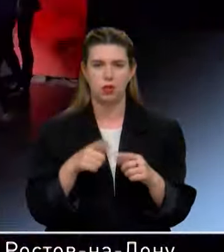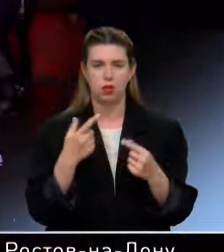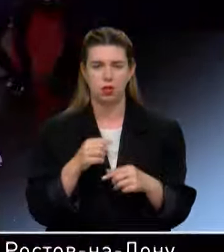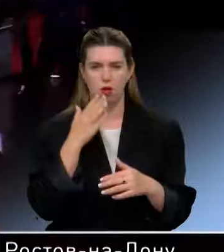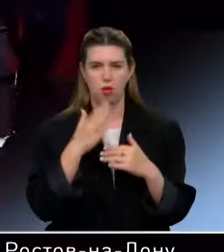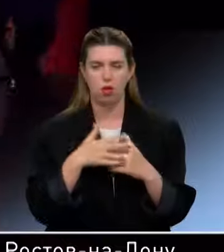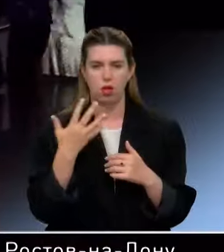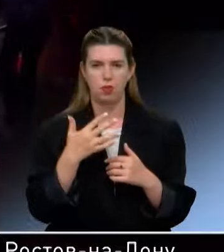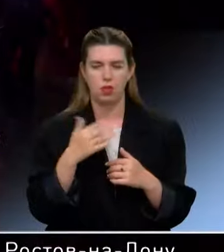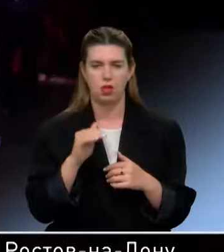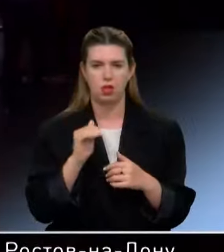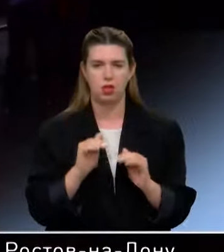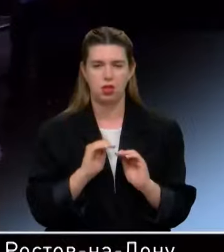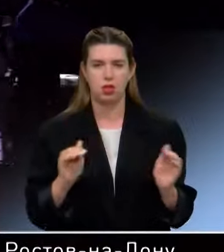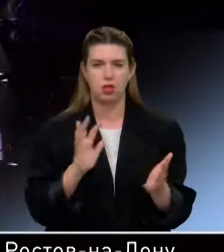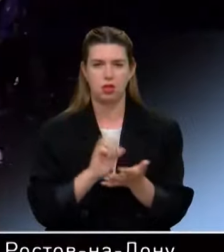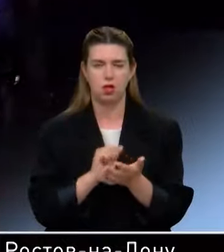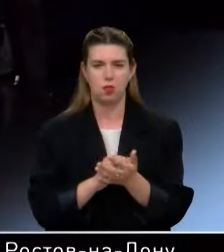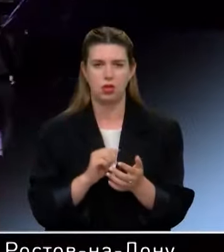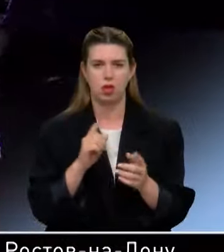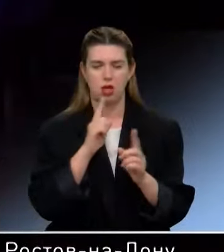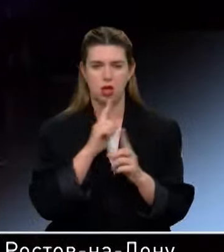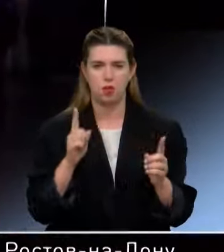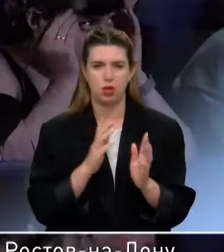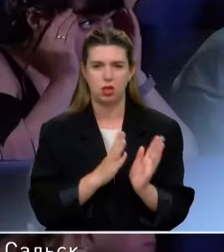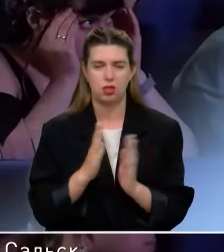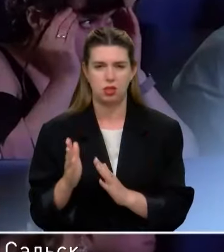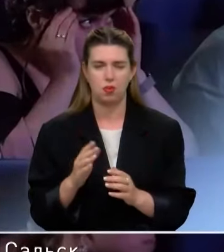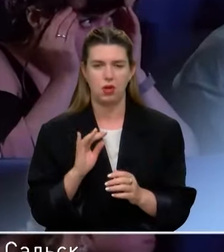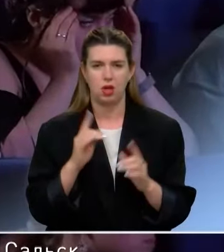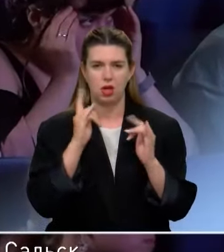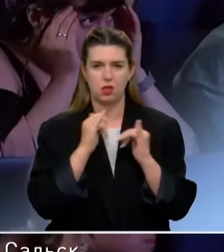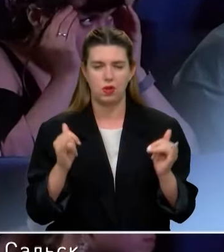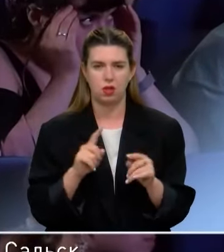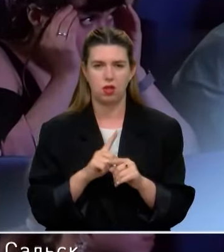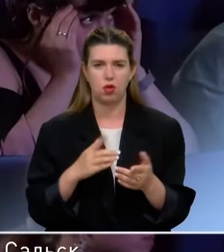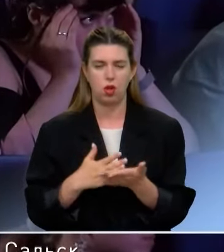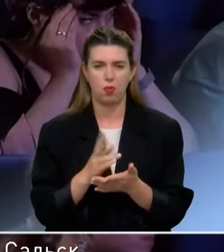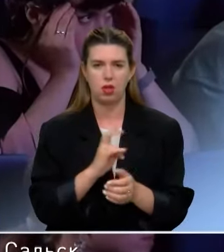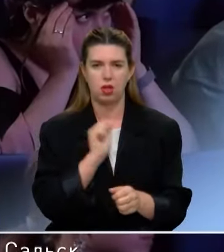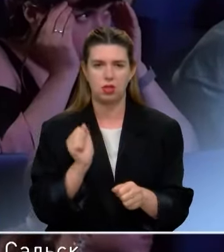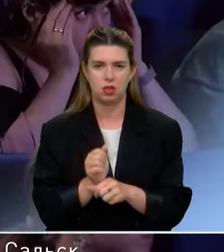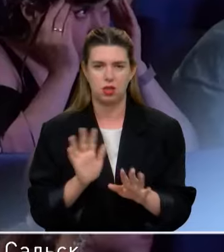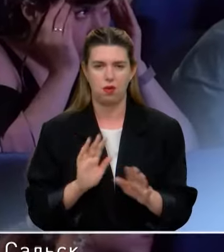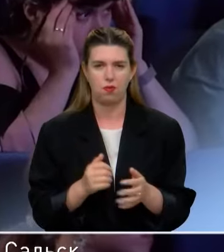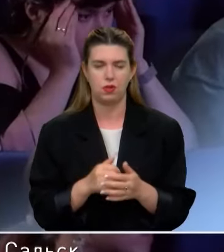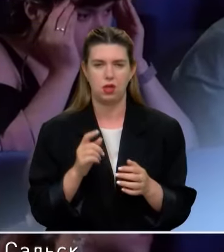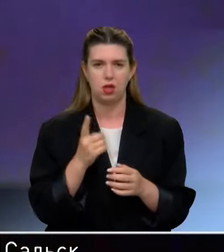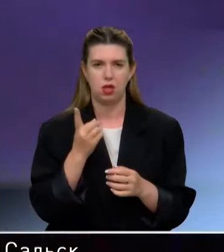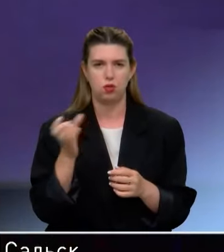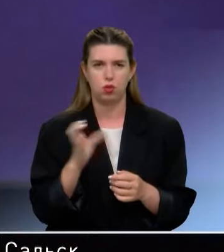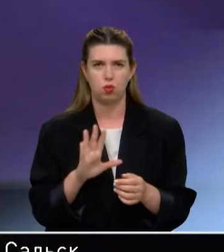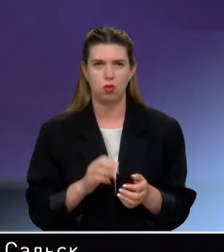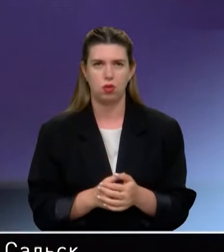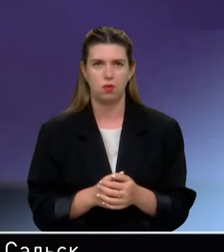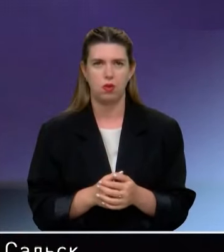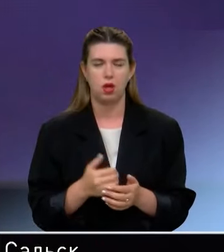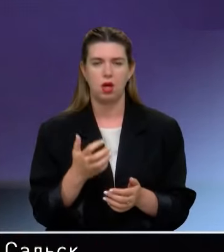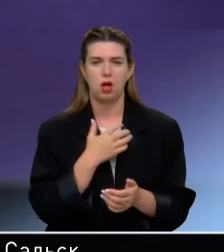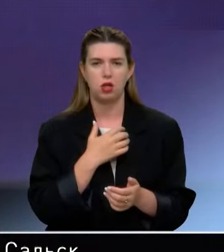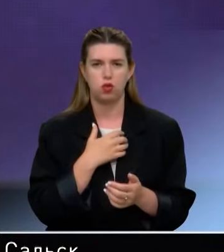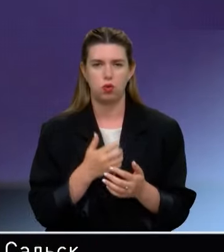более 50 дете занимаются поника и развитие в этом направлении не останавливается ни на секунду я